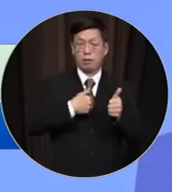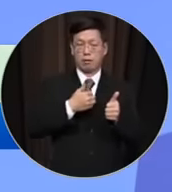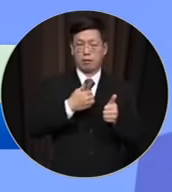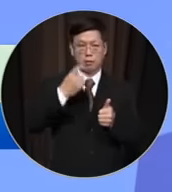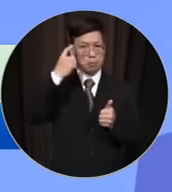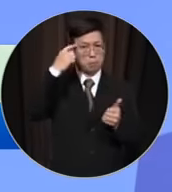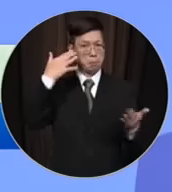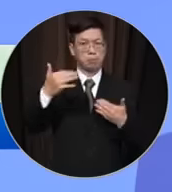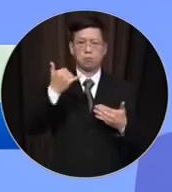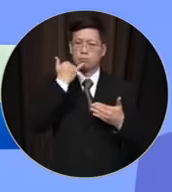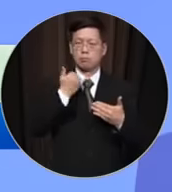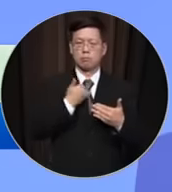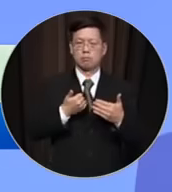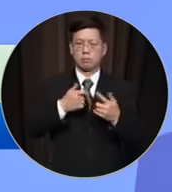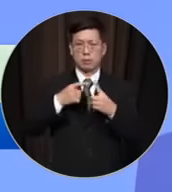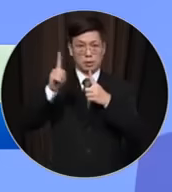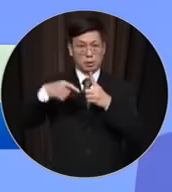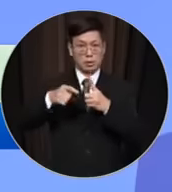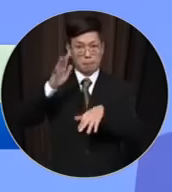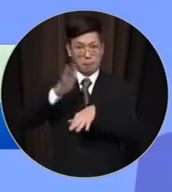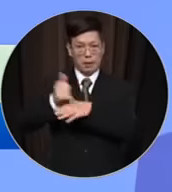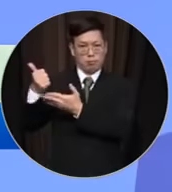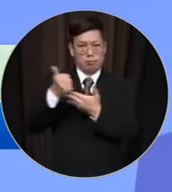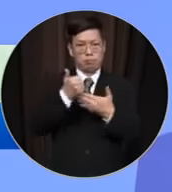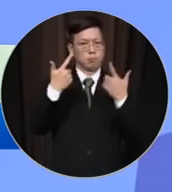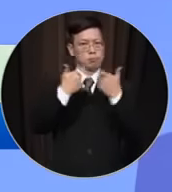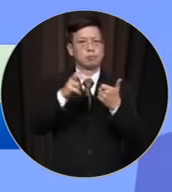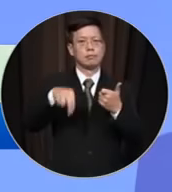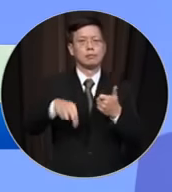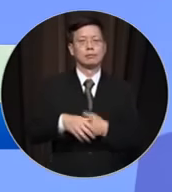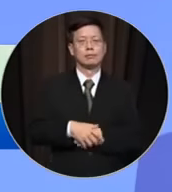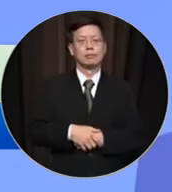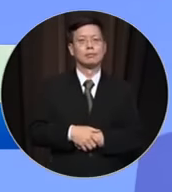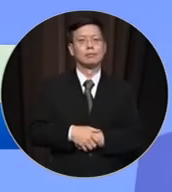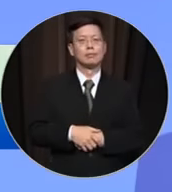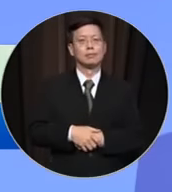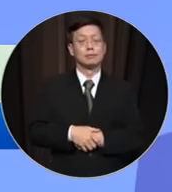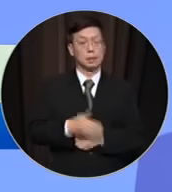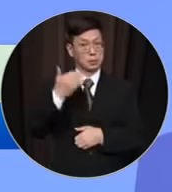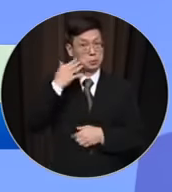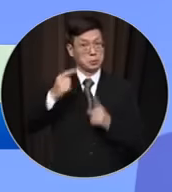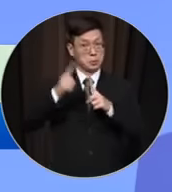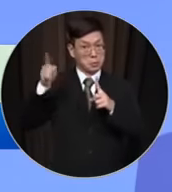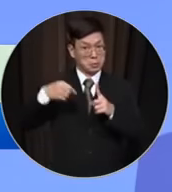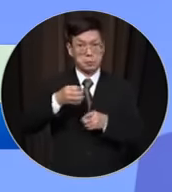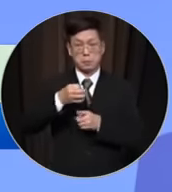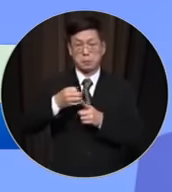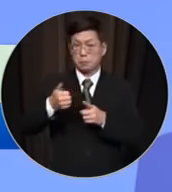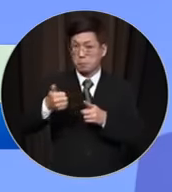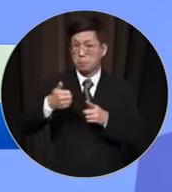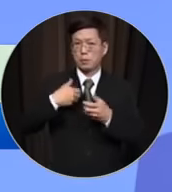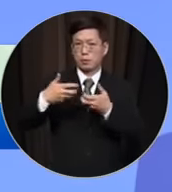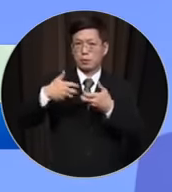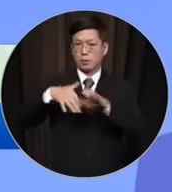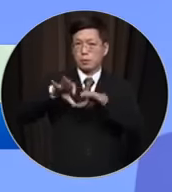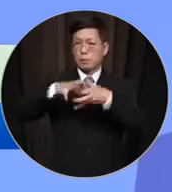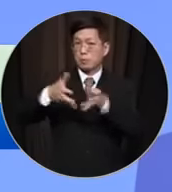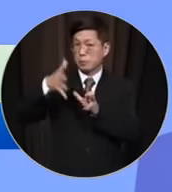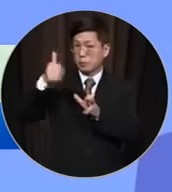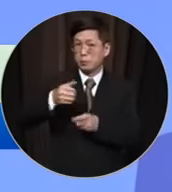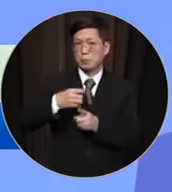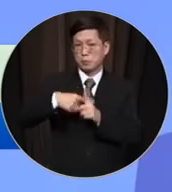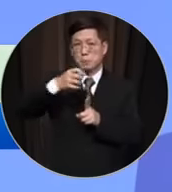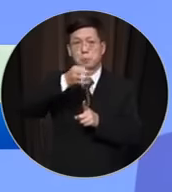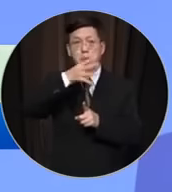够为人才适用，我们能够有好的人才文化部长，加上国家